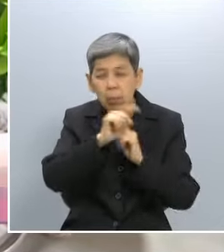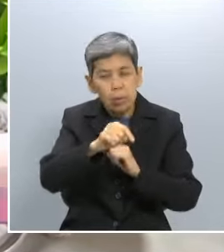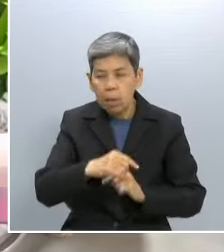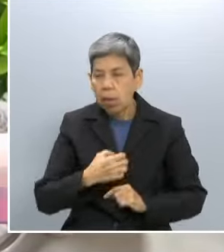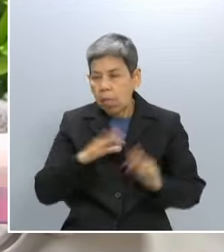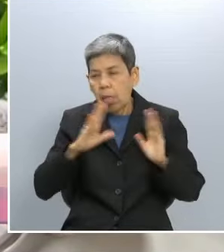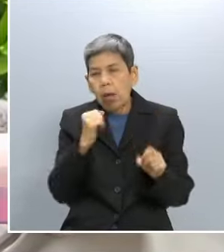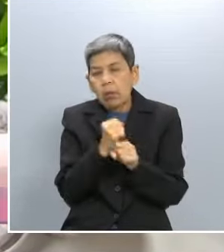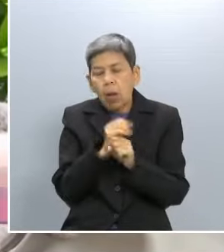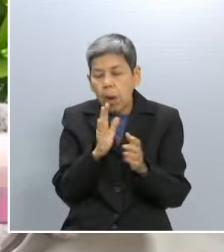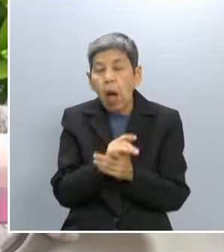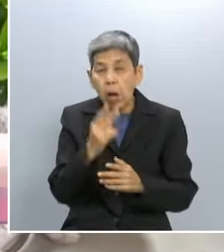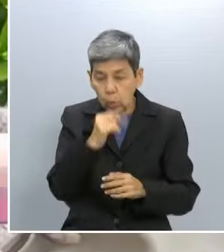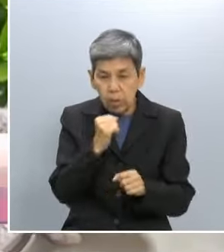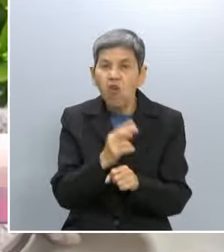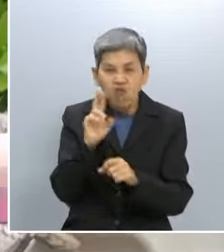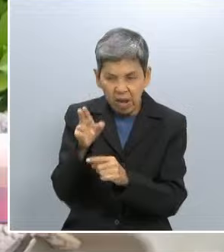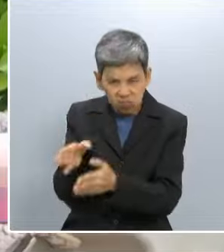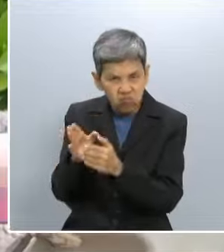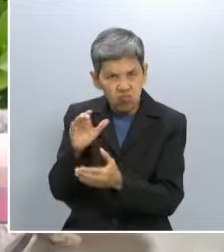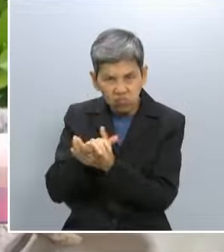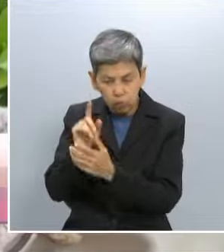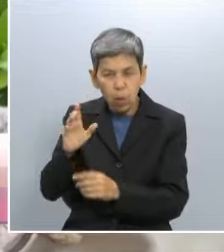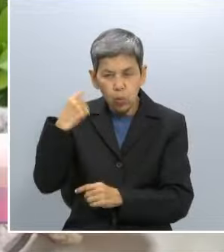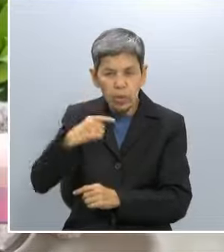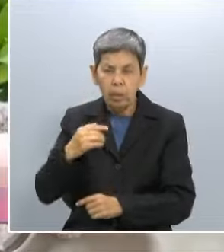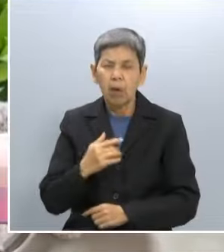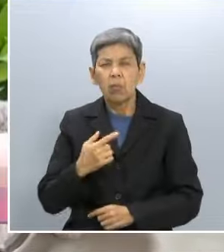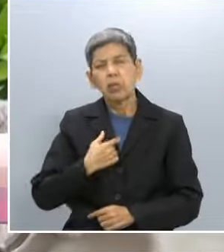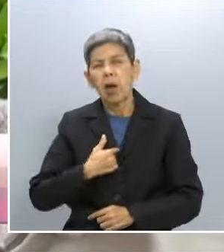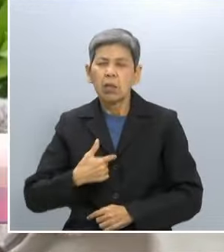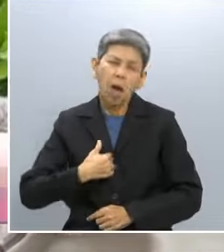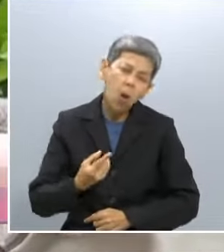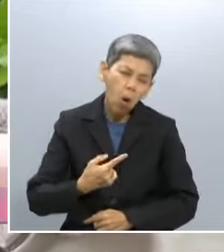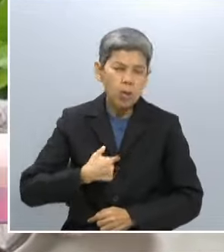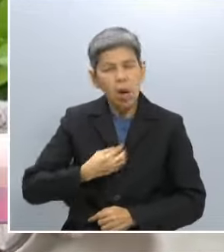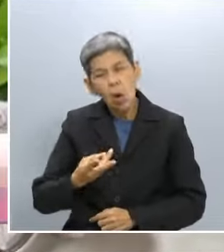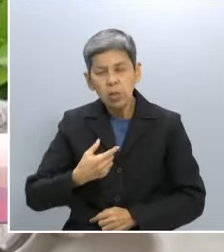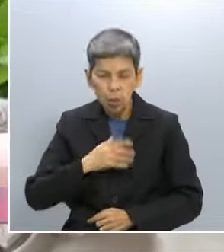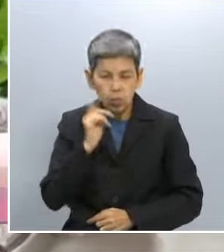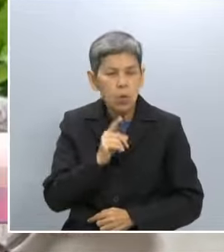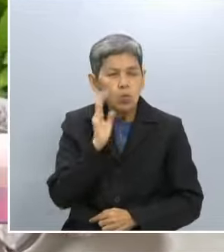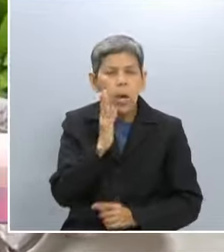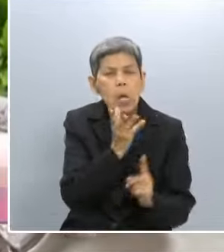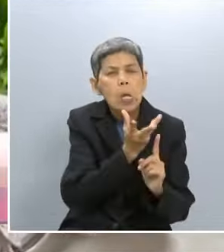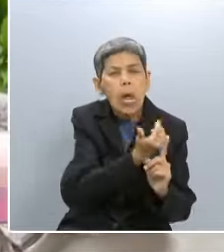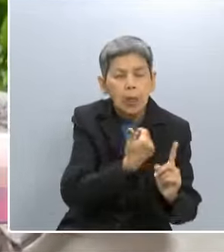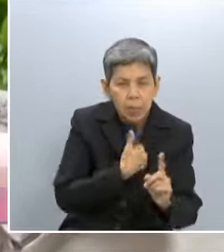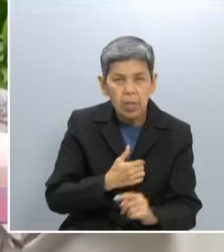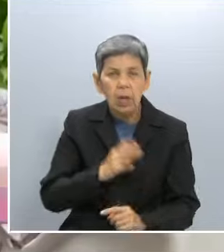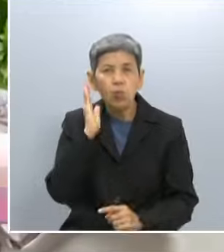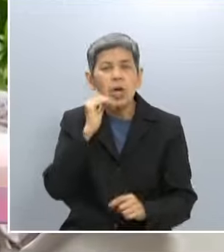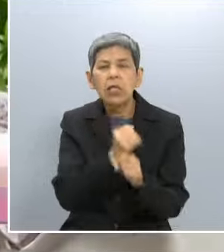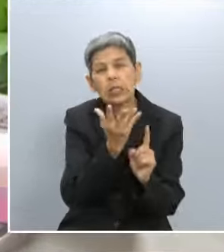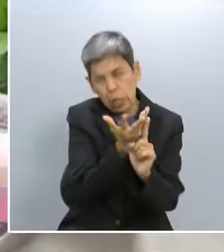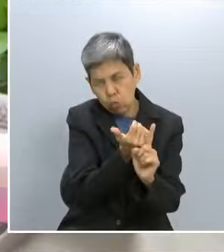ขาไม่ทำใครเลยนอกจากแฟนหรือภรรยานุ่นก็จะเป็นคนงอแงนิดนึงบางทีแฟนก็เล่นกับผู้หญิงเยอะไปอย่างทอยก็คือคนเจ้